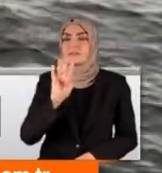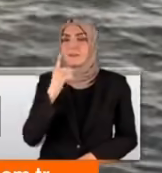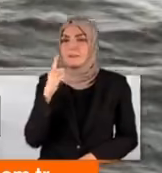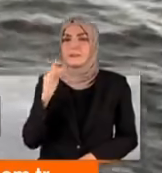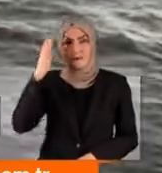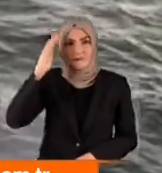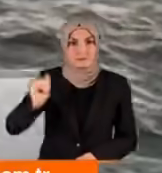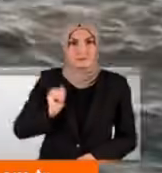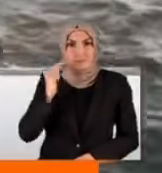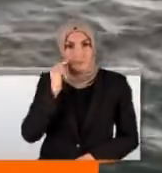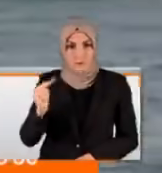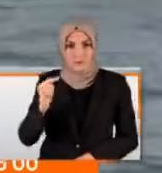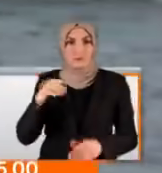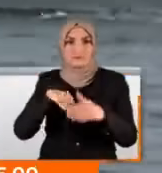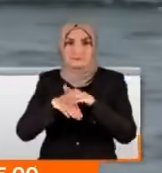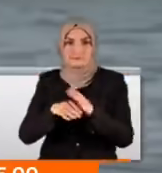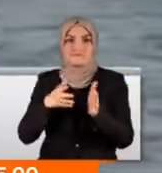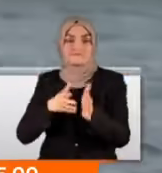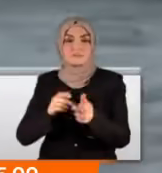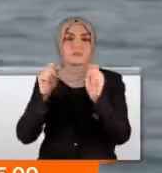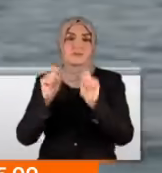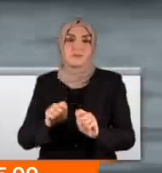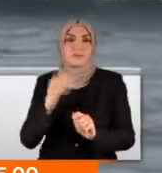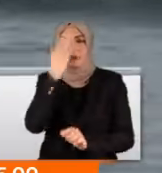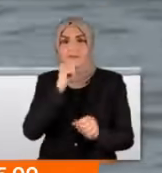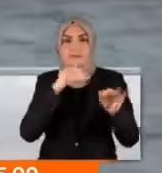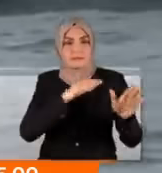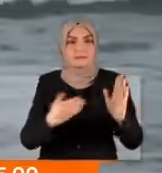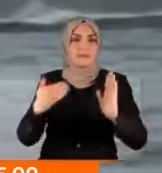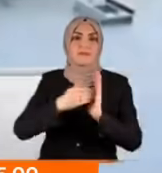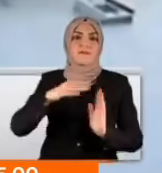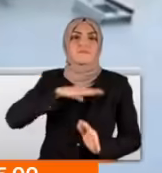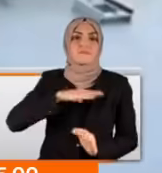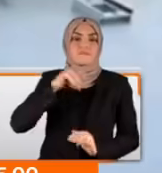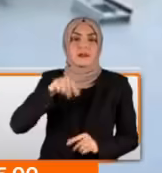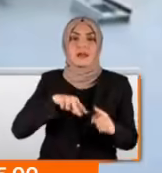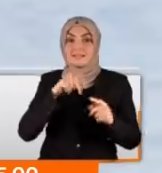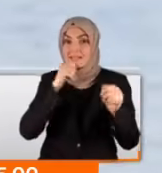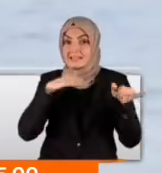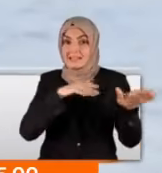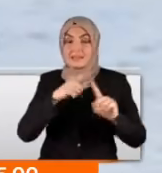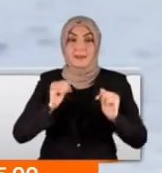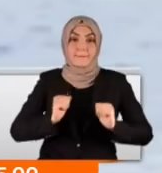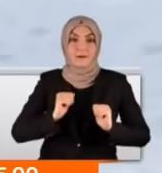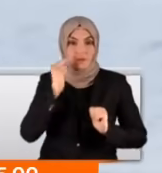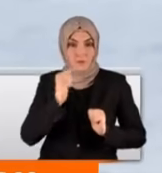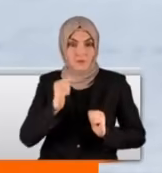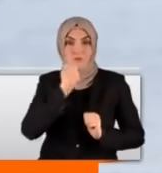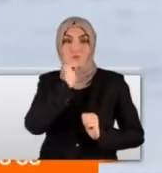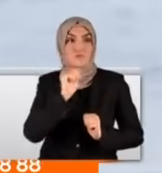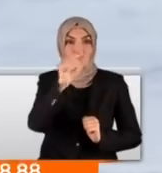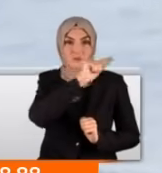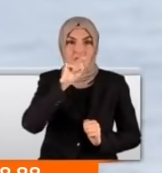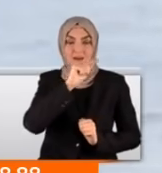yapmıştı buna Karadeniz'de eklendi Azak denizi tatbikat gerekçesiyle Ukrayna'nın askeri gemilerine kapatıldı ticari